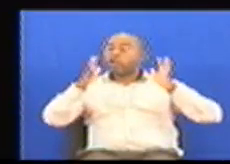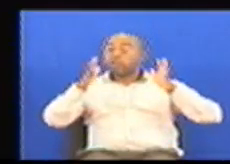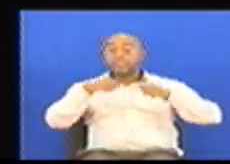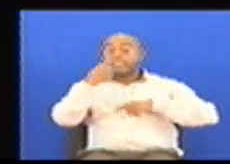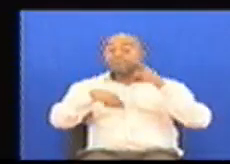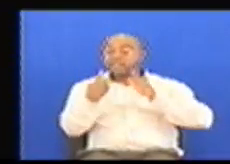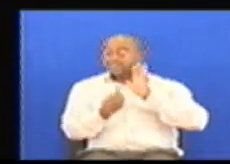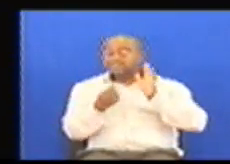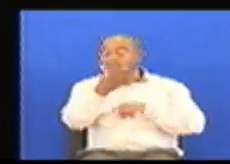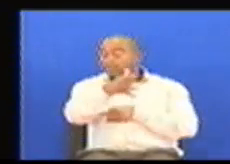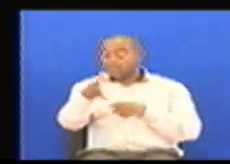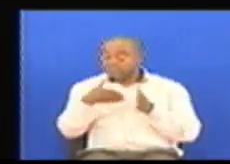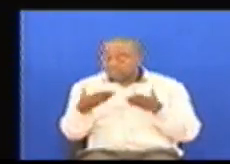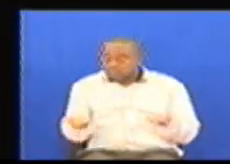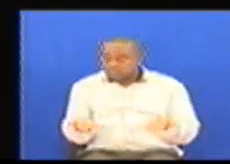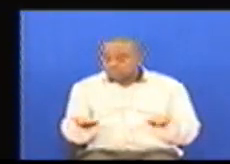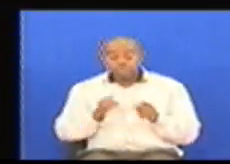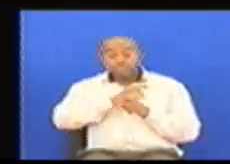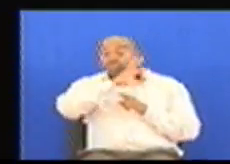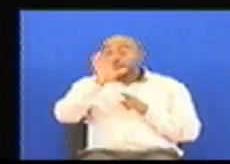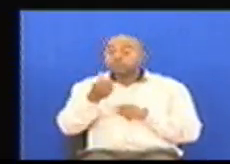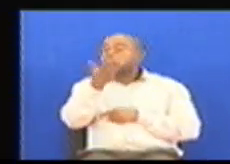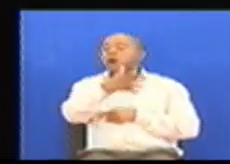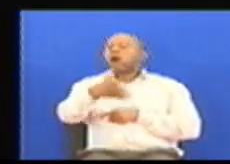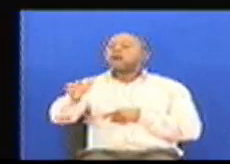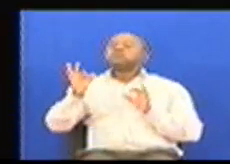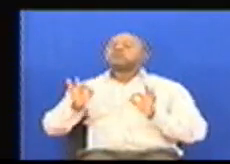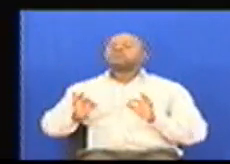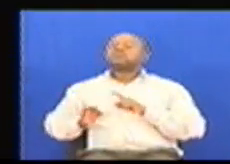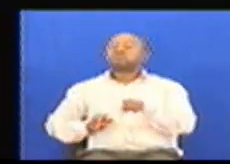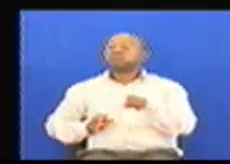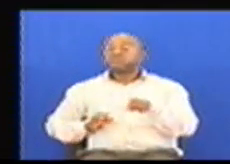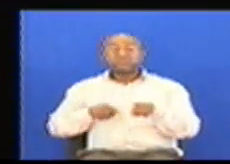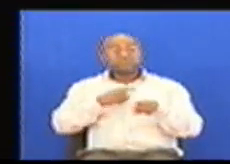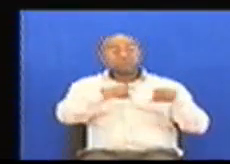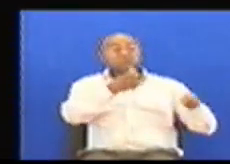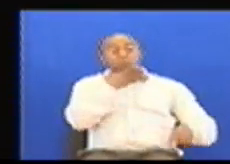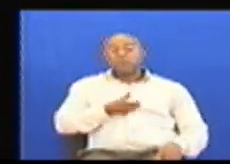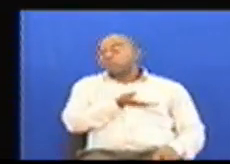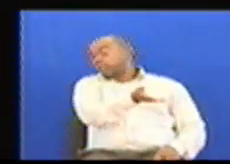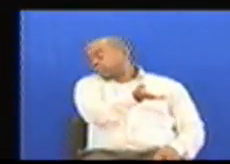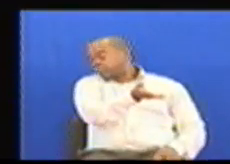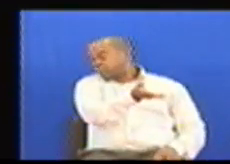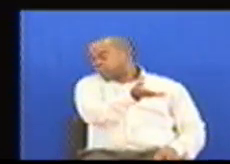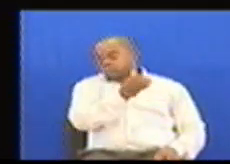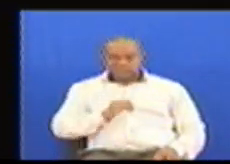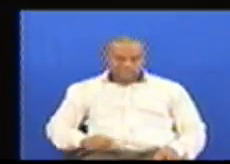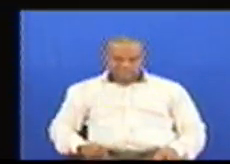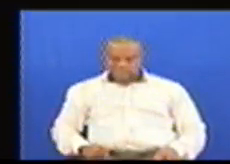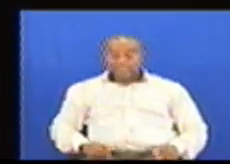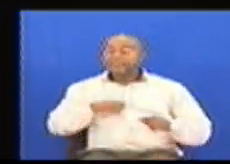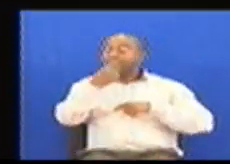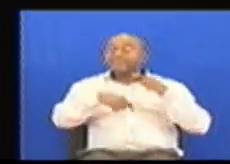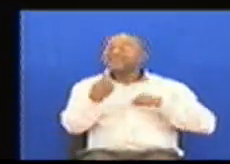6 ya maji, Mheshimiwa Naibu Spika, yote inatoa maji. Mradi wa Nguruka, mradi wa Uvinza, mradi wa Kandaga, mradi